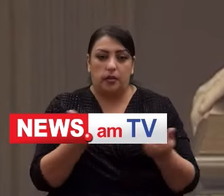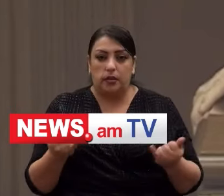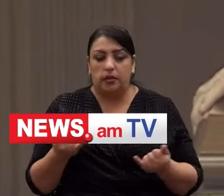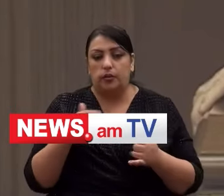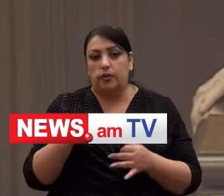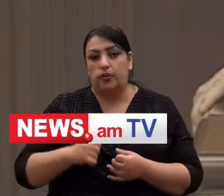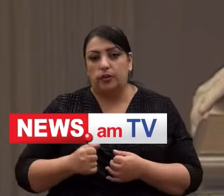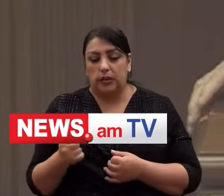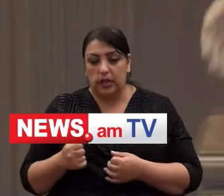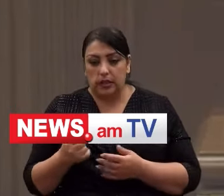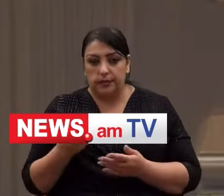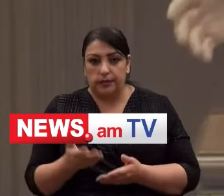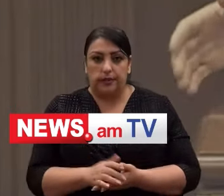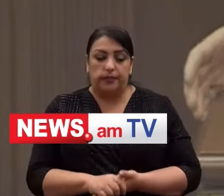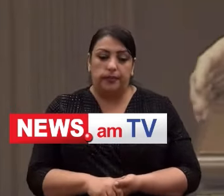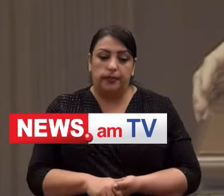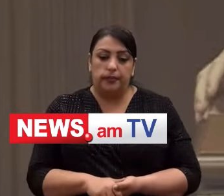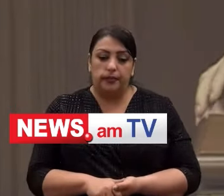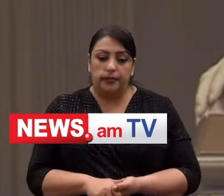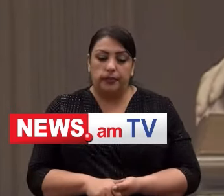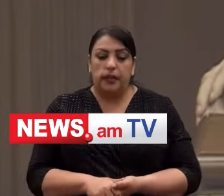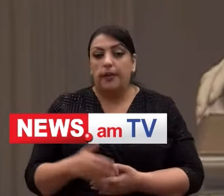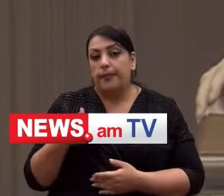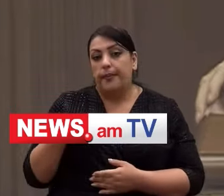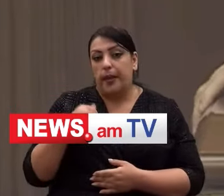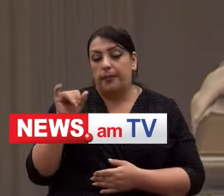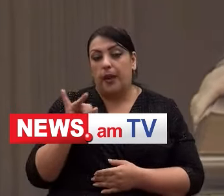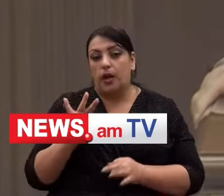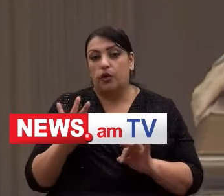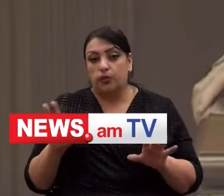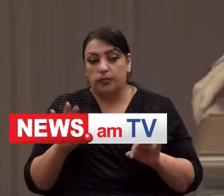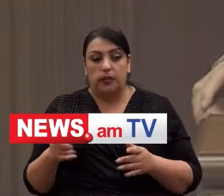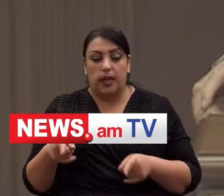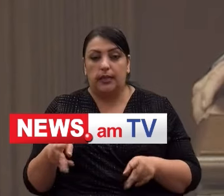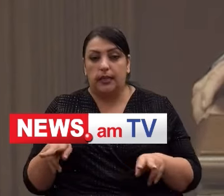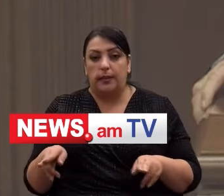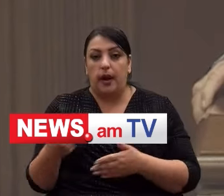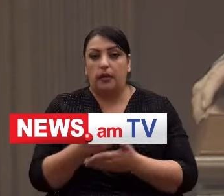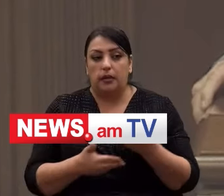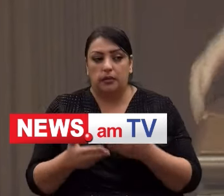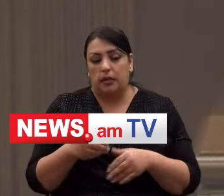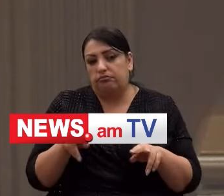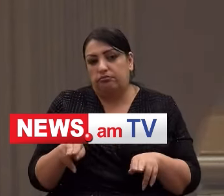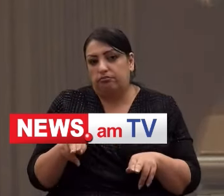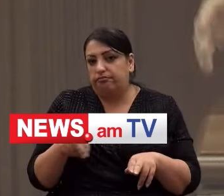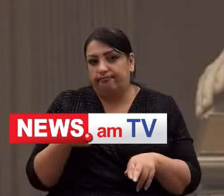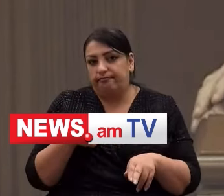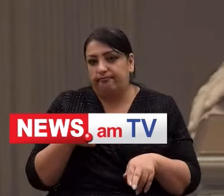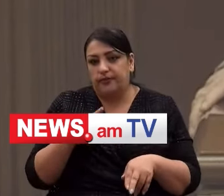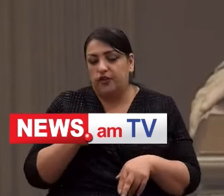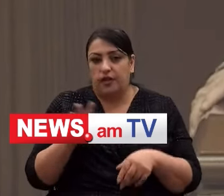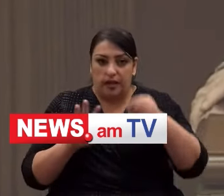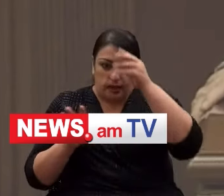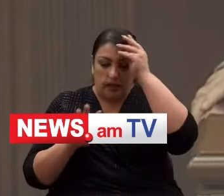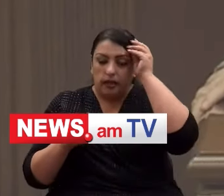գործընկերներ, երևի մեր նորագույն պատմության մեջ այսպիսի քննարկում չի եղել, եւ ես պատահաբար չեմ